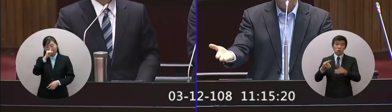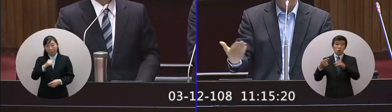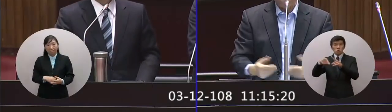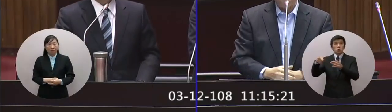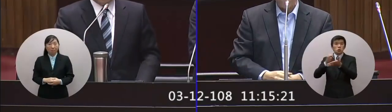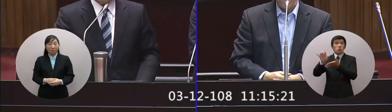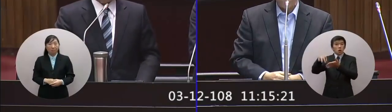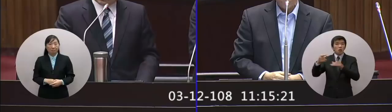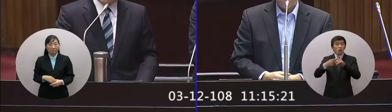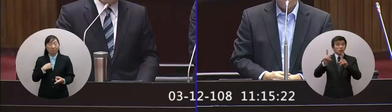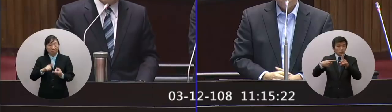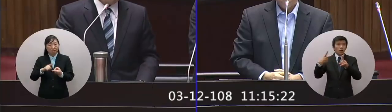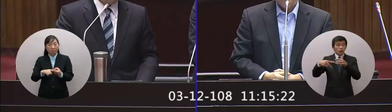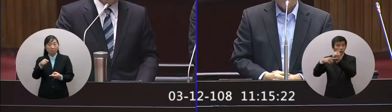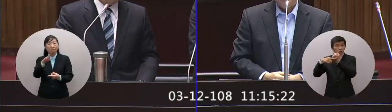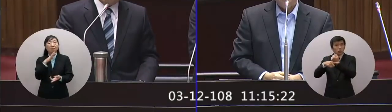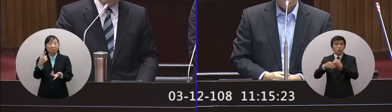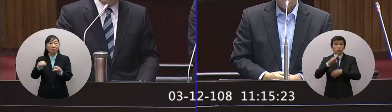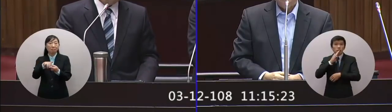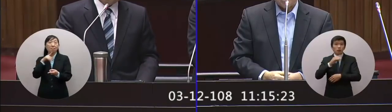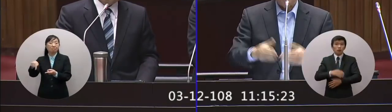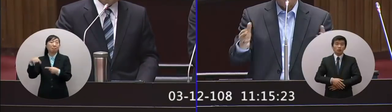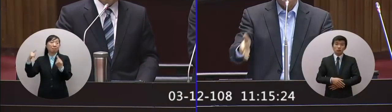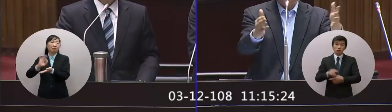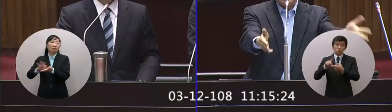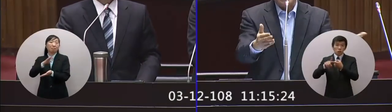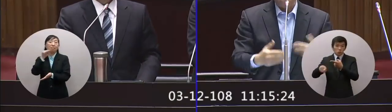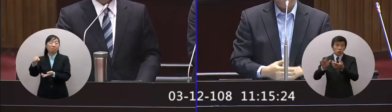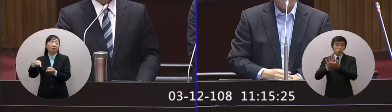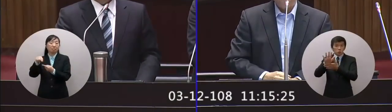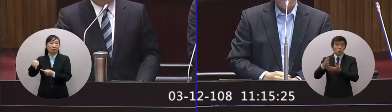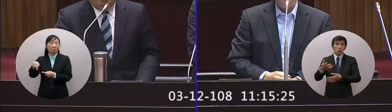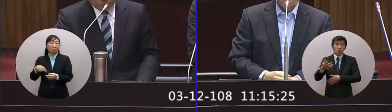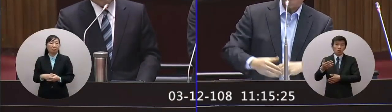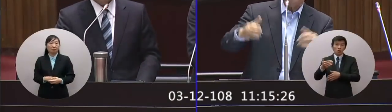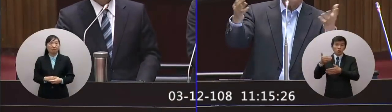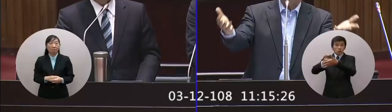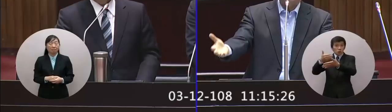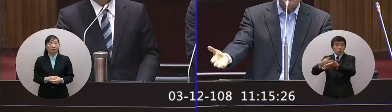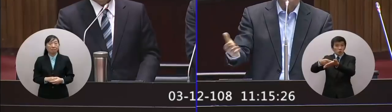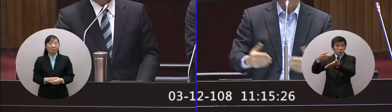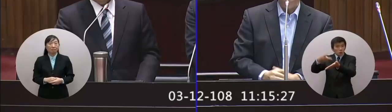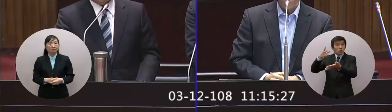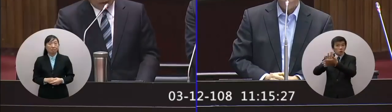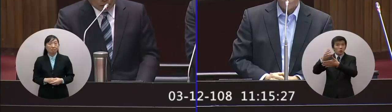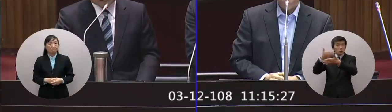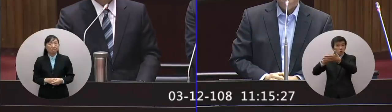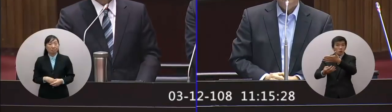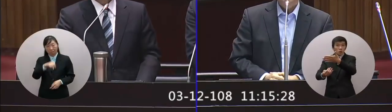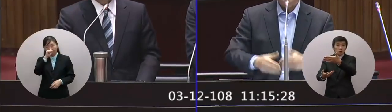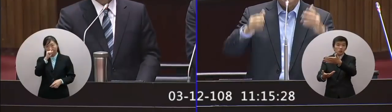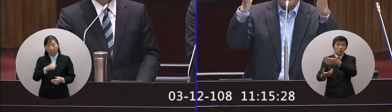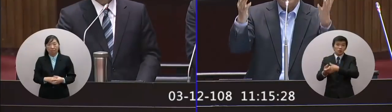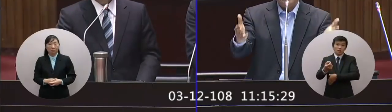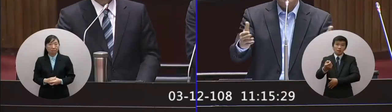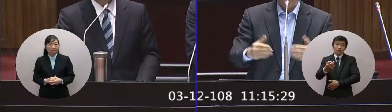培育、研究经费啊。 对，那是经常门呢， 对不对？ 好， 那这样子又变相再砍一次科技预算，那科技预算还剩下多少呢？ 好，